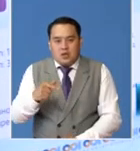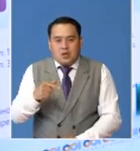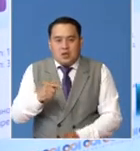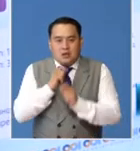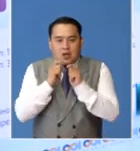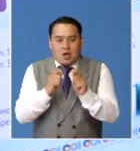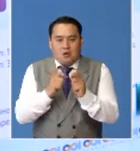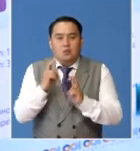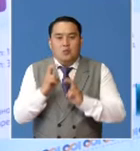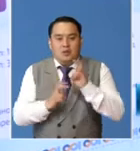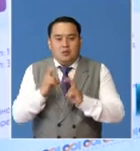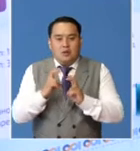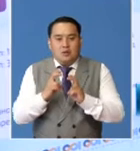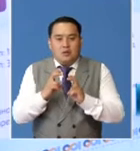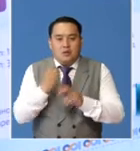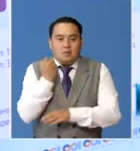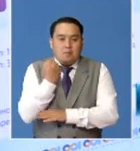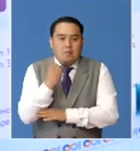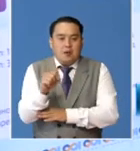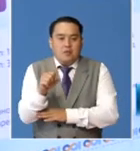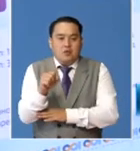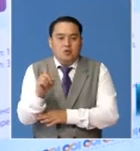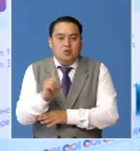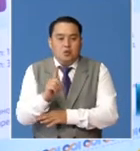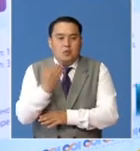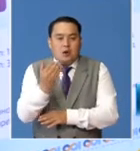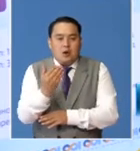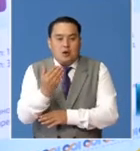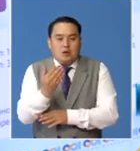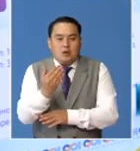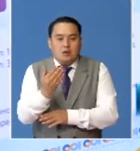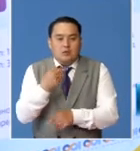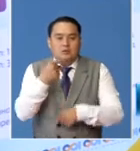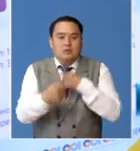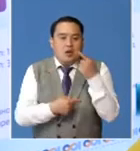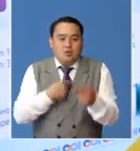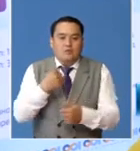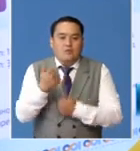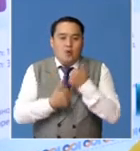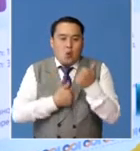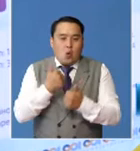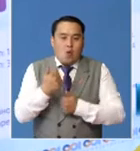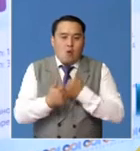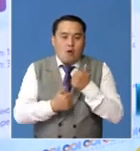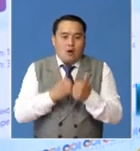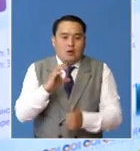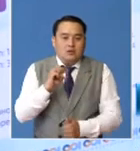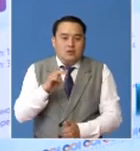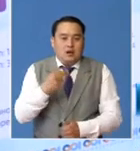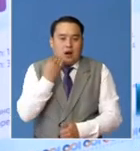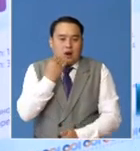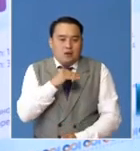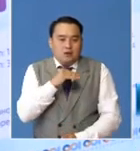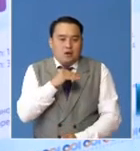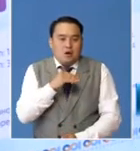дается предприятиям-победителям Алтын-Сапы, чтобы они шли на следующий конкурс, это конкурс СНГ по качеству.